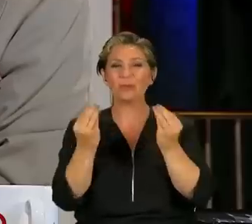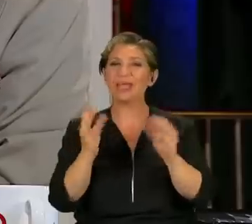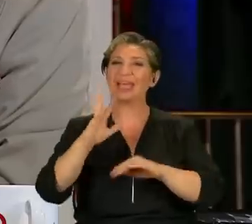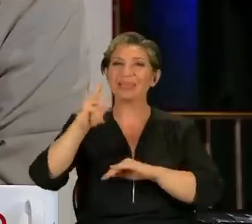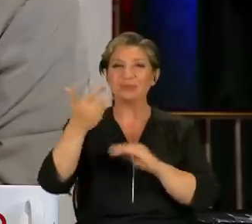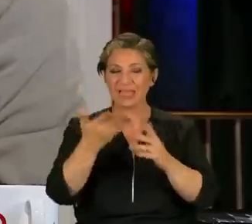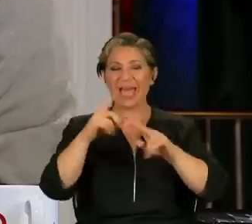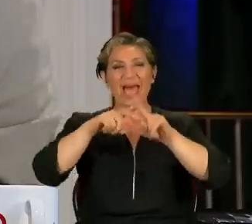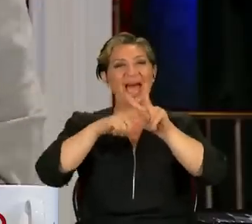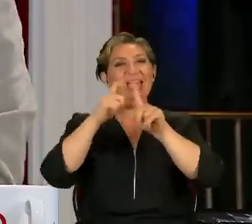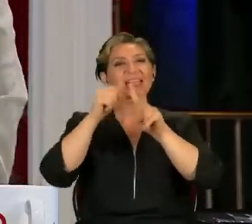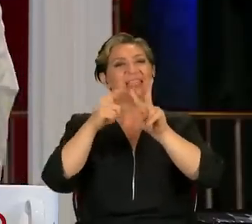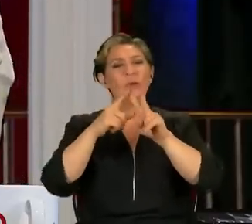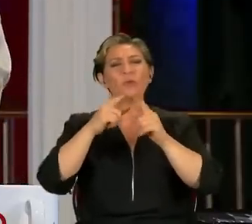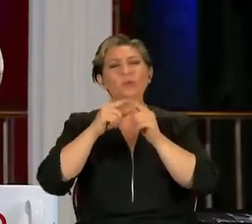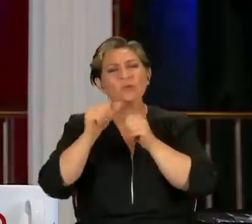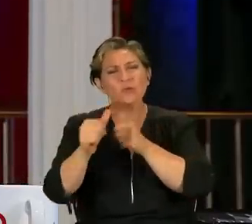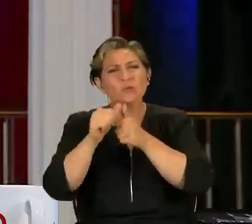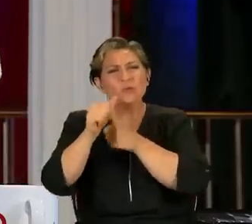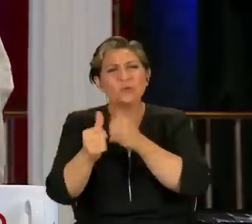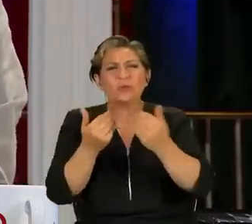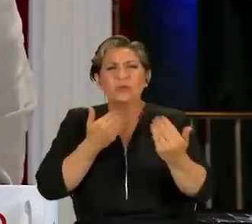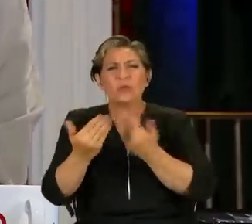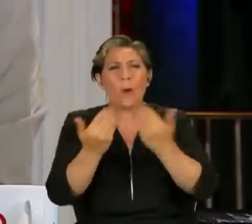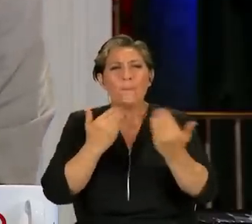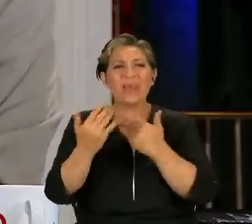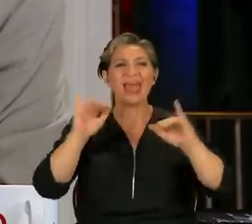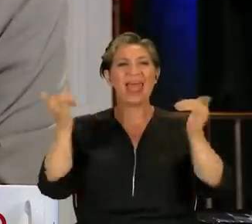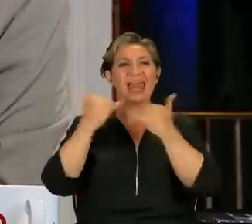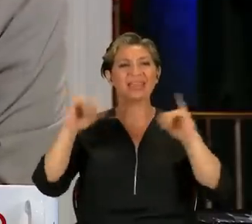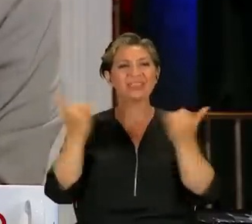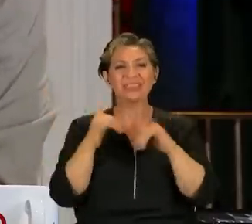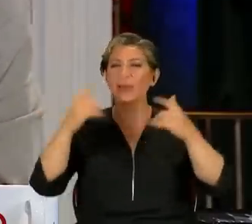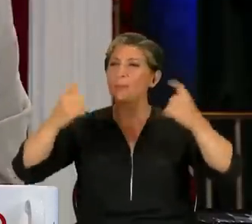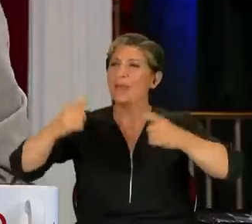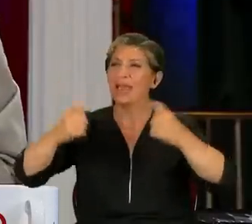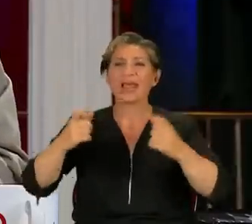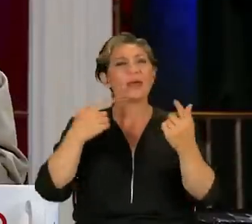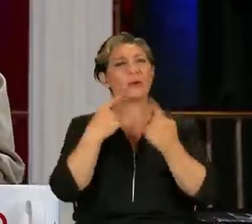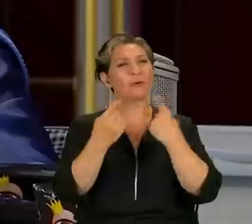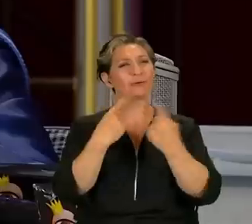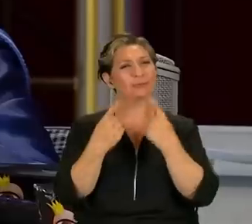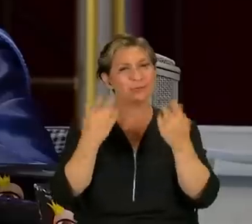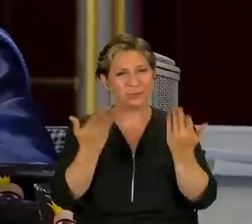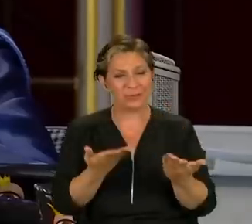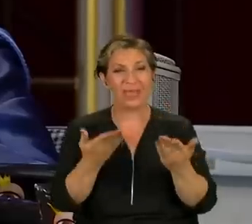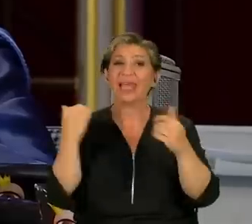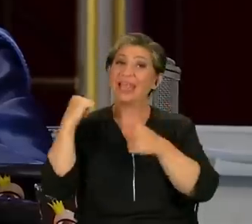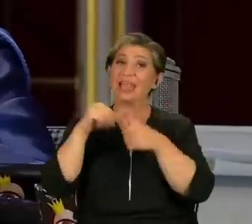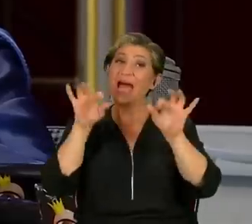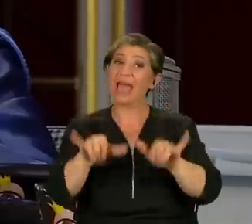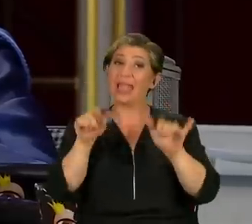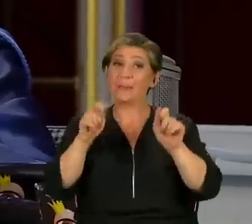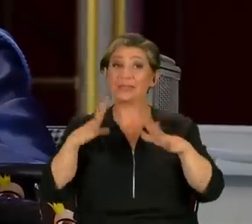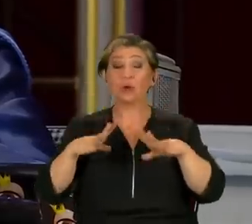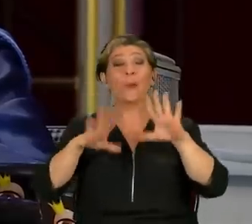güzel geçmişti. Aydın'la uzun uzun eğlence şekli ve eğlence mekanları üzerinde söyleşmiştik. Yine öyle yapmak